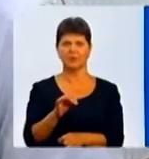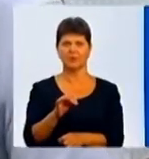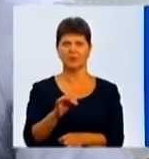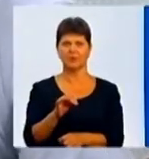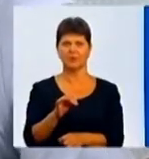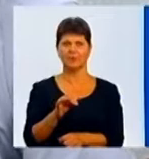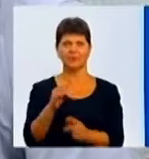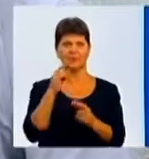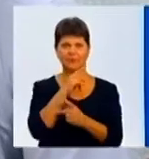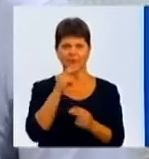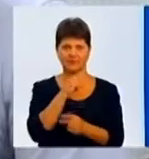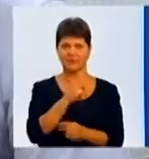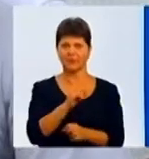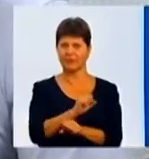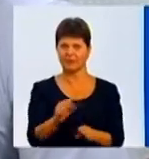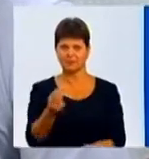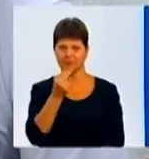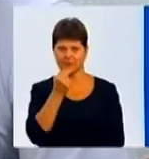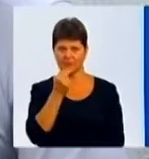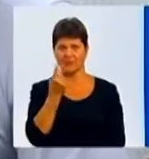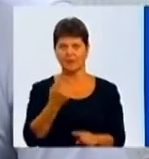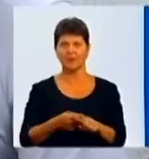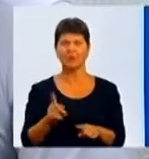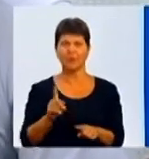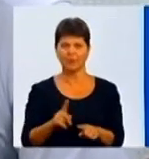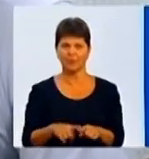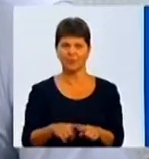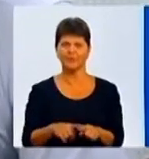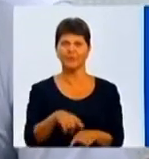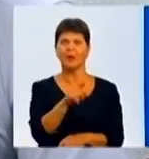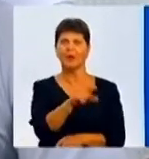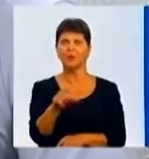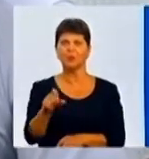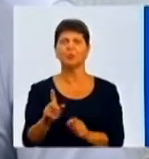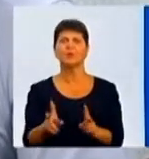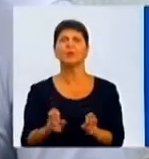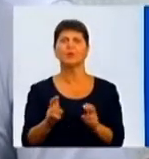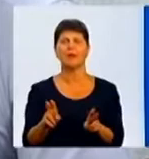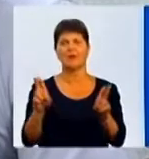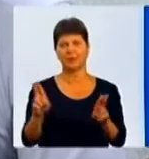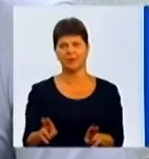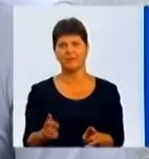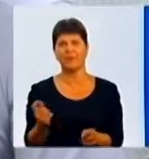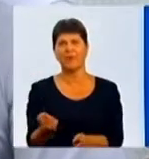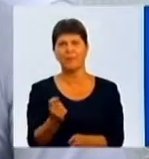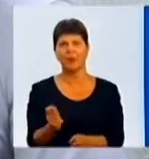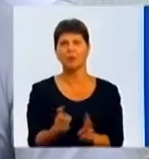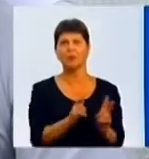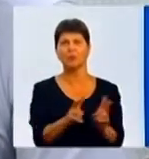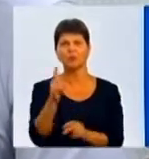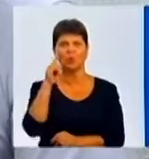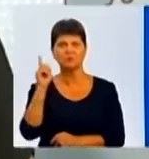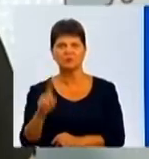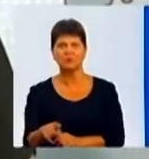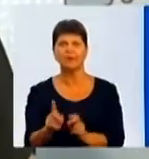токсичні, не можна їсти. От, тому, а люди, як правило, мало хто знає, які відрізнити.